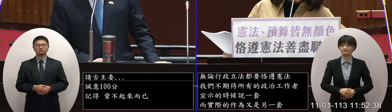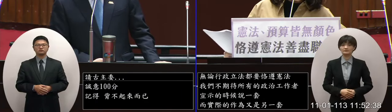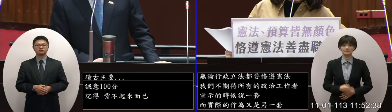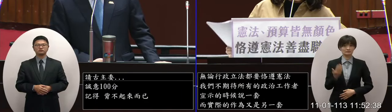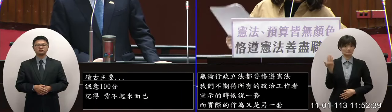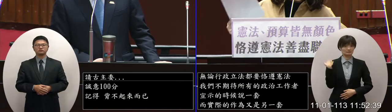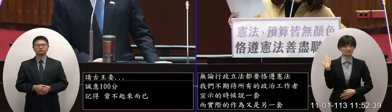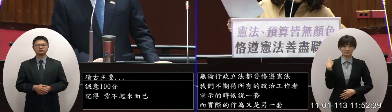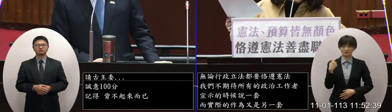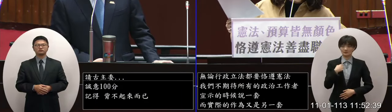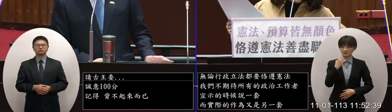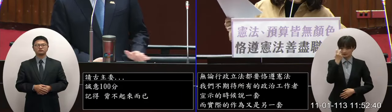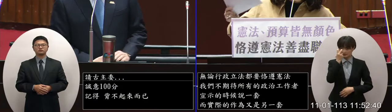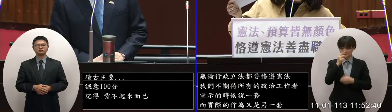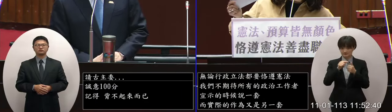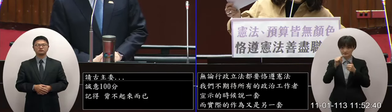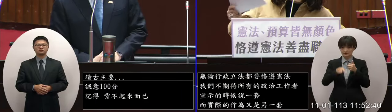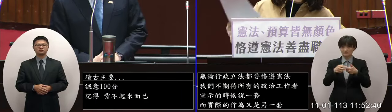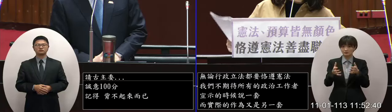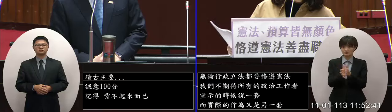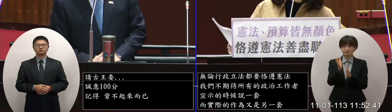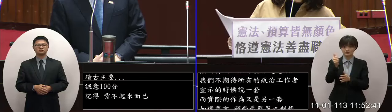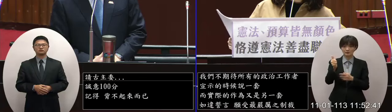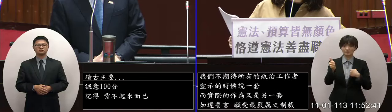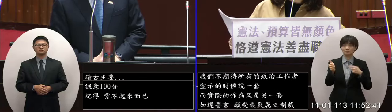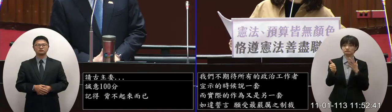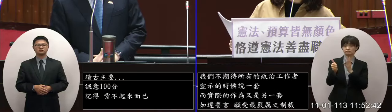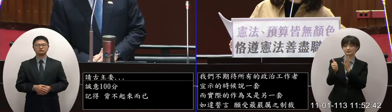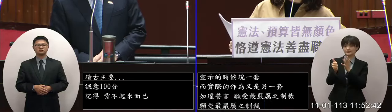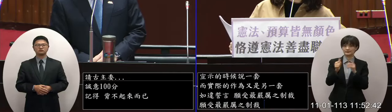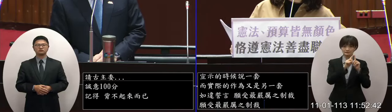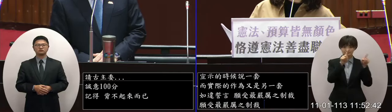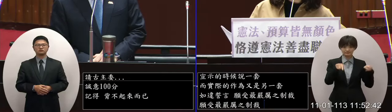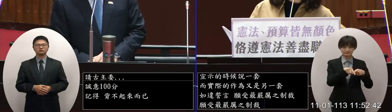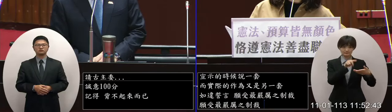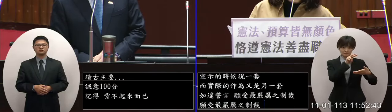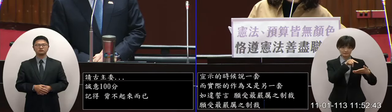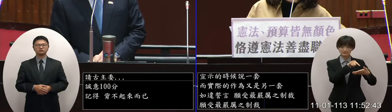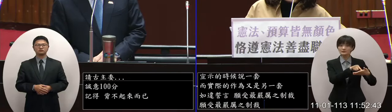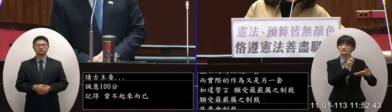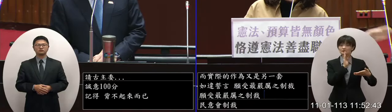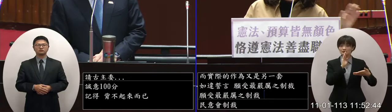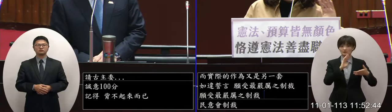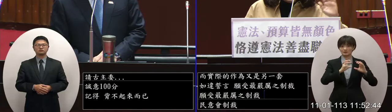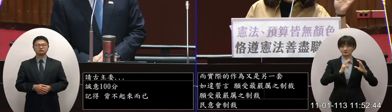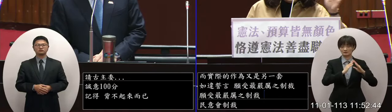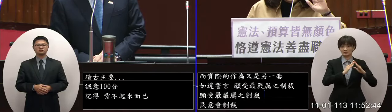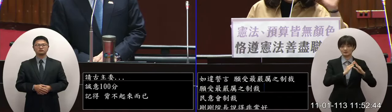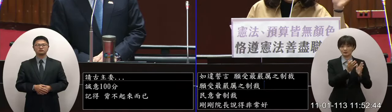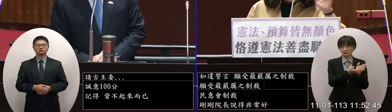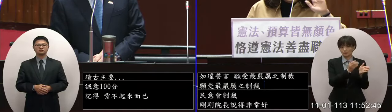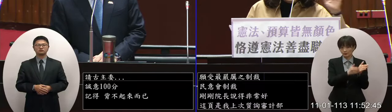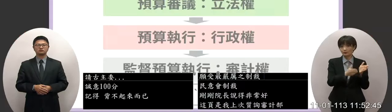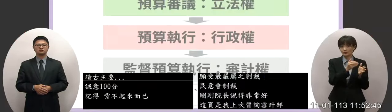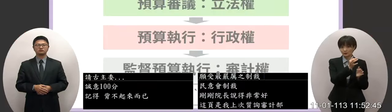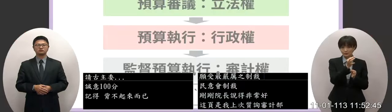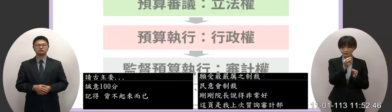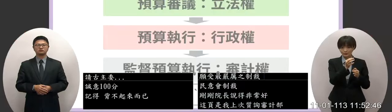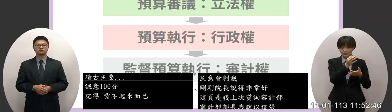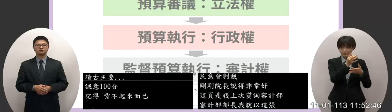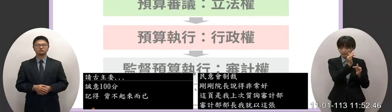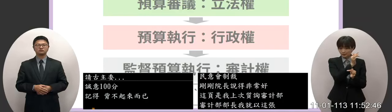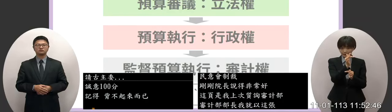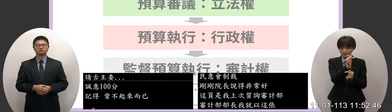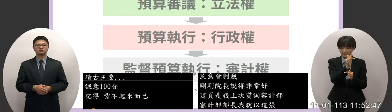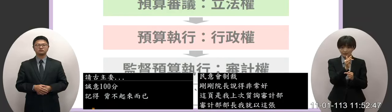部，审计部部长我就以这一张，这是国家完整的预算制度 ，No one is outsider，